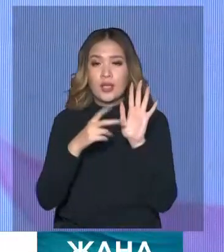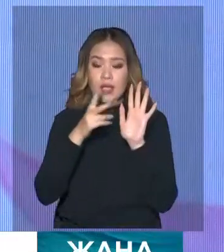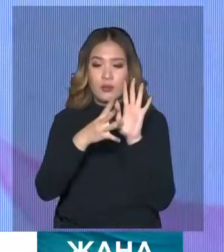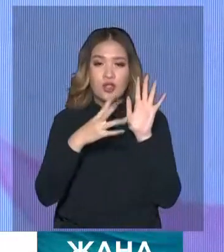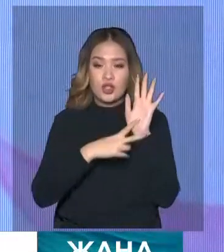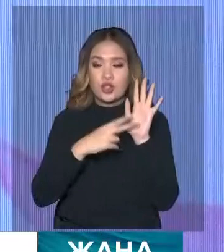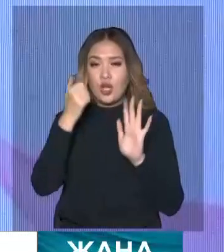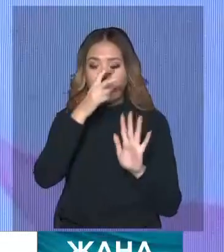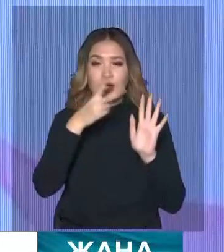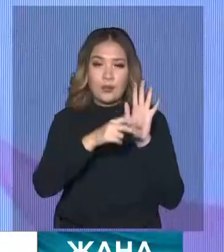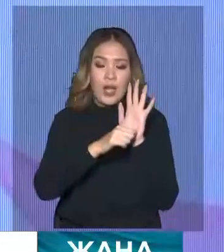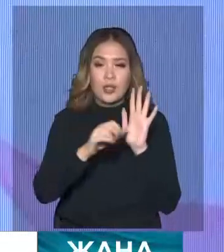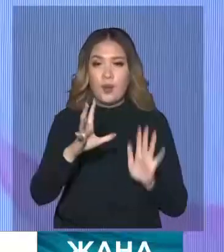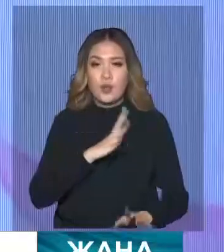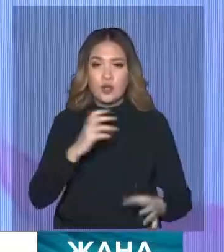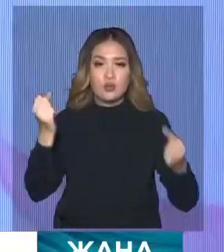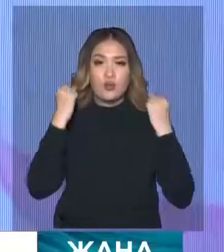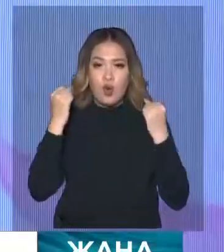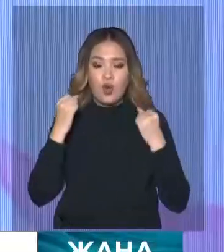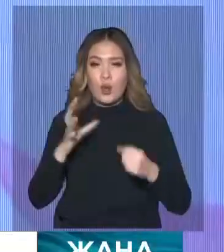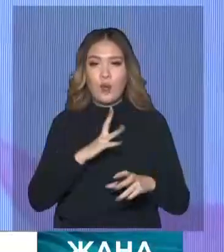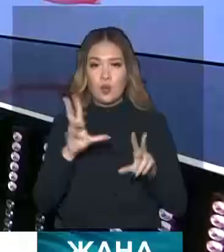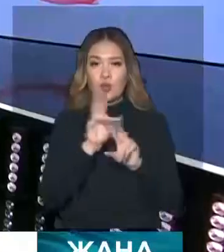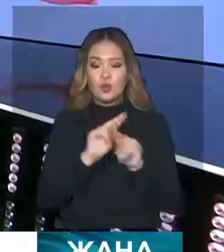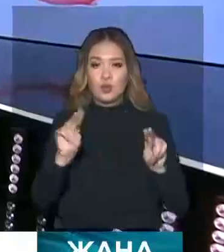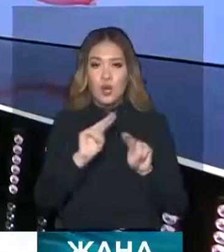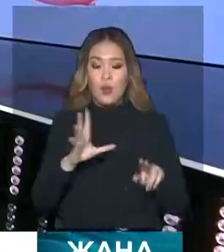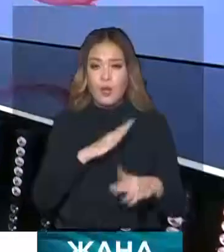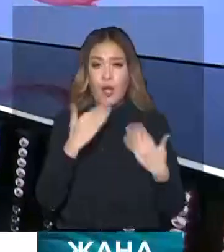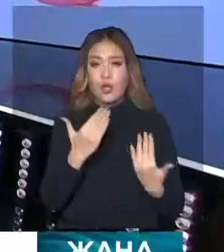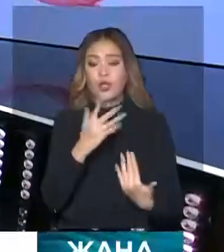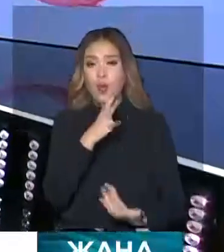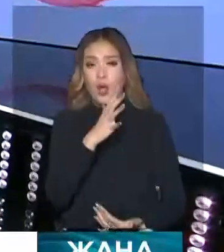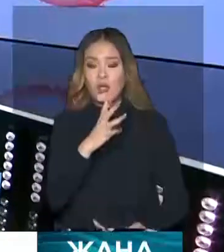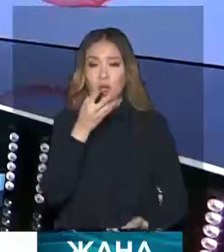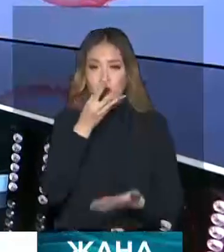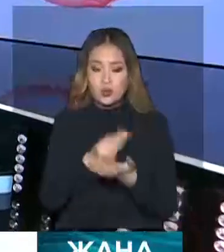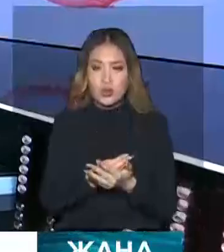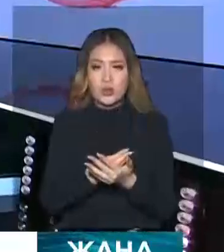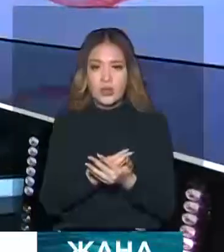2007 yıldar, 6 yıldar sol sport nusqaушы bolıp kirdi. Onun da qazırğı waqta özünün